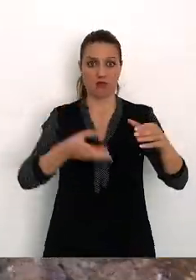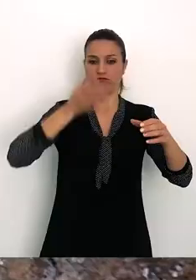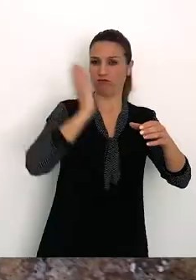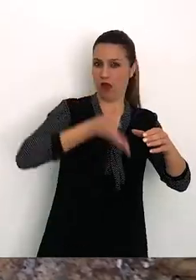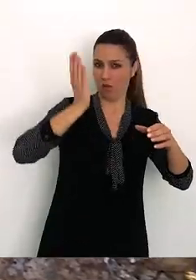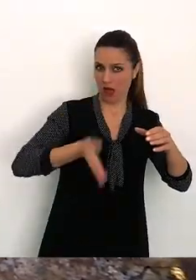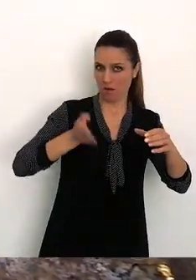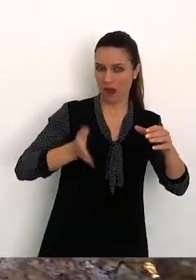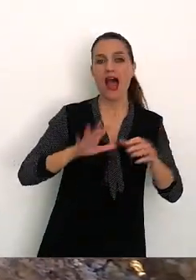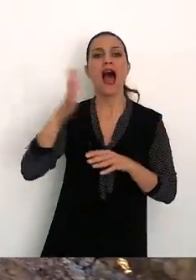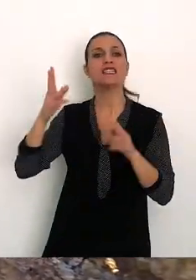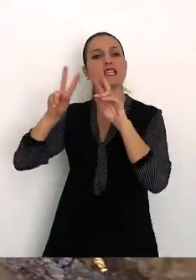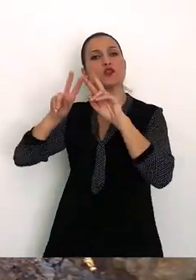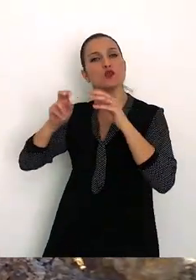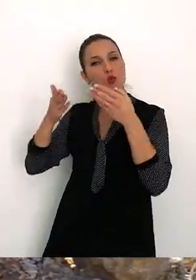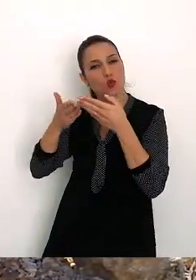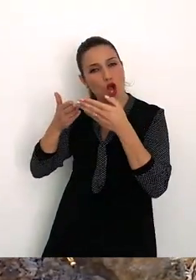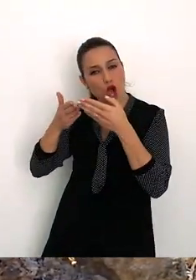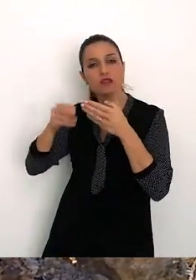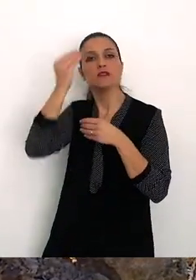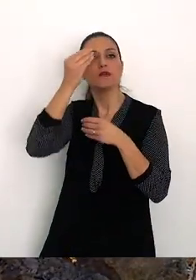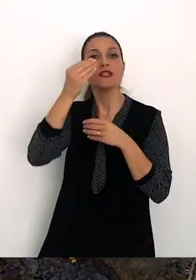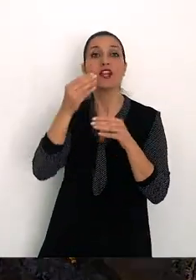megalite come una sorta di tomba preistorica.